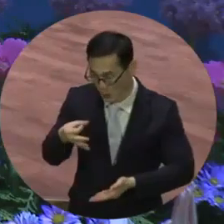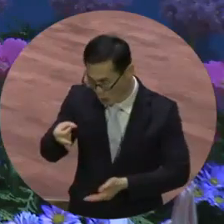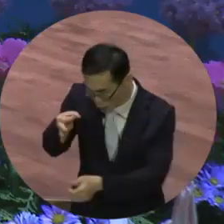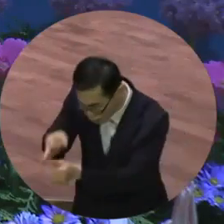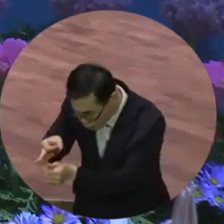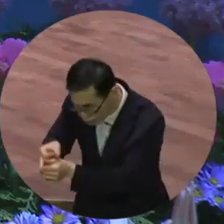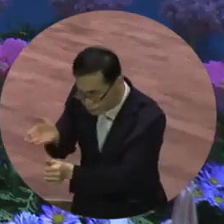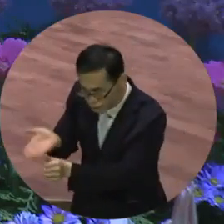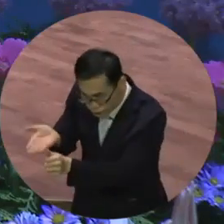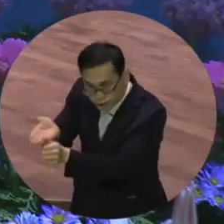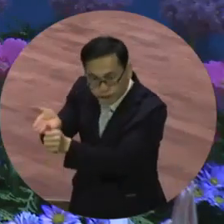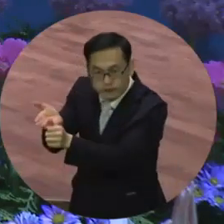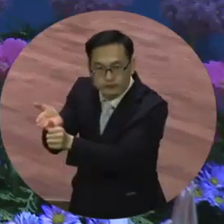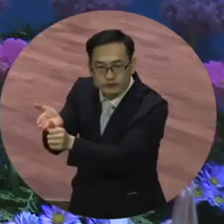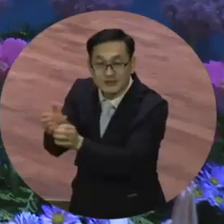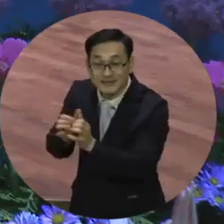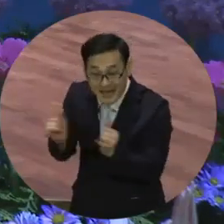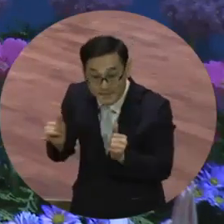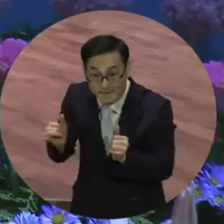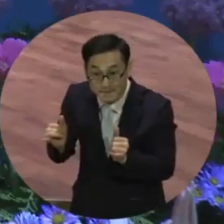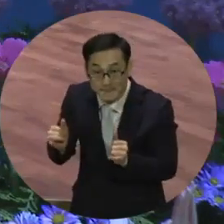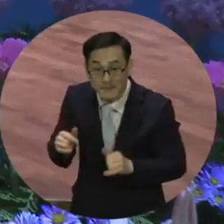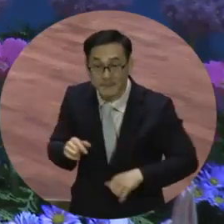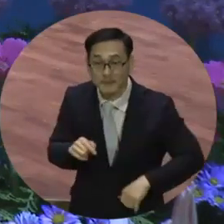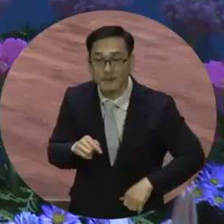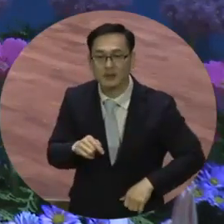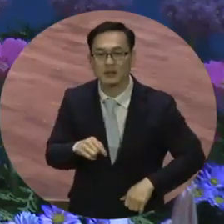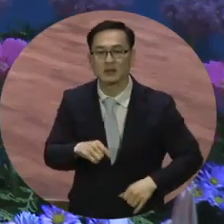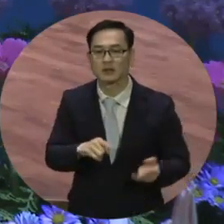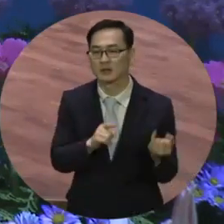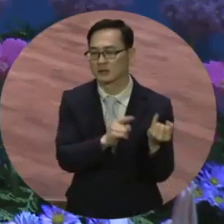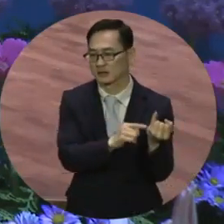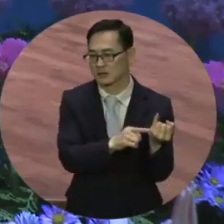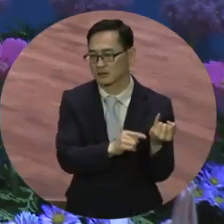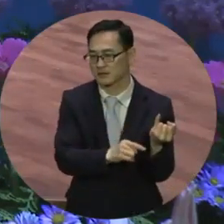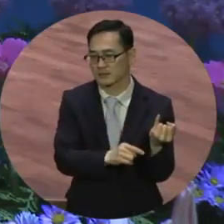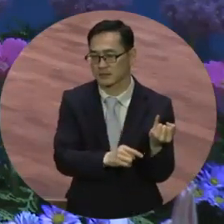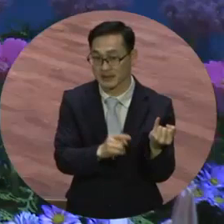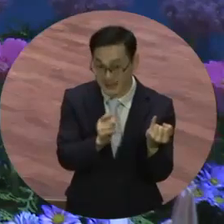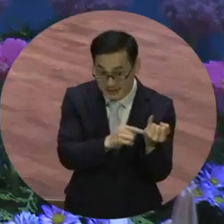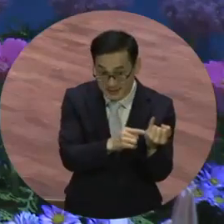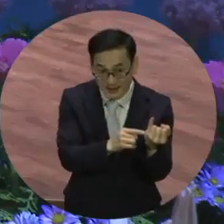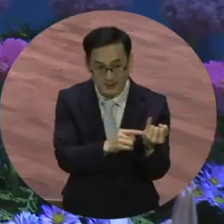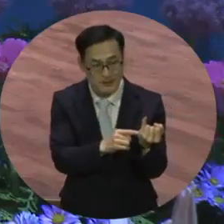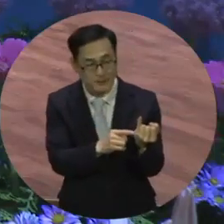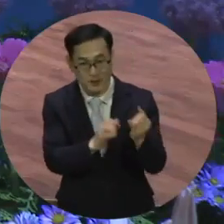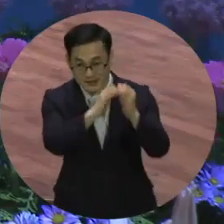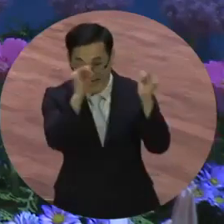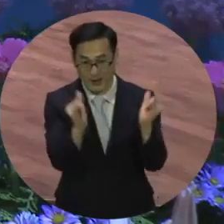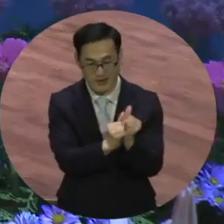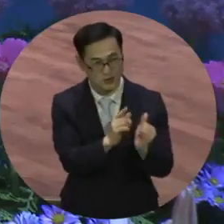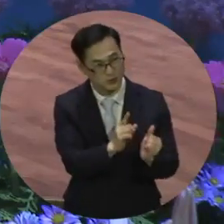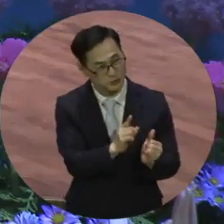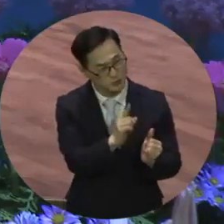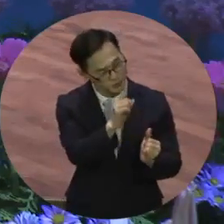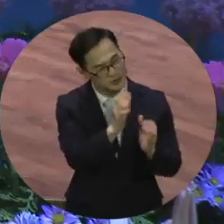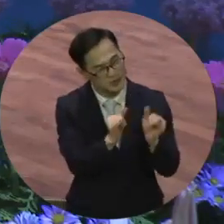이 베베는 자신이 가지고 있던 사회적 지위와 또 경제적 능력을